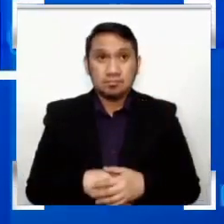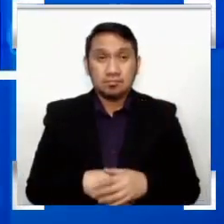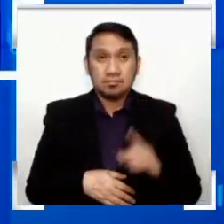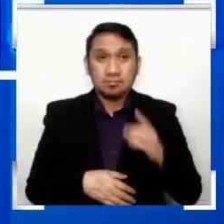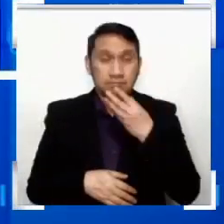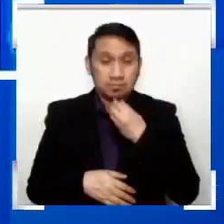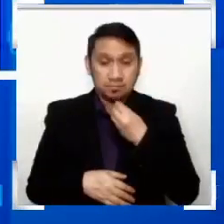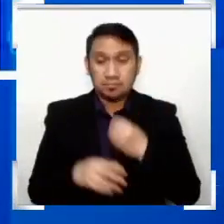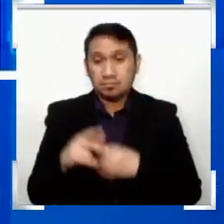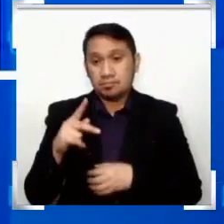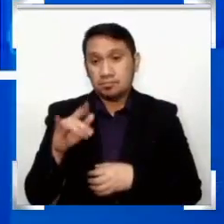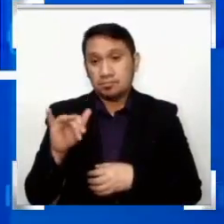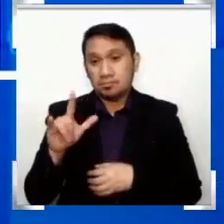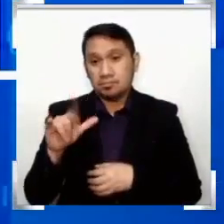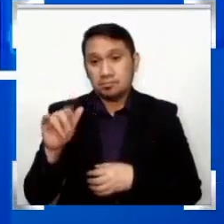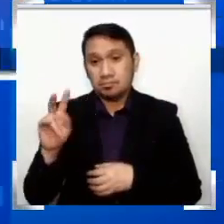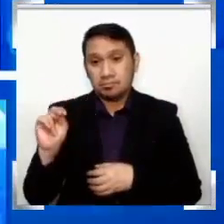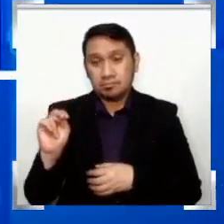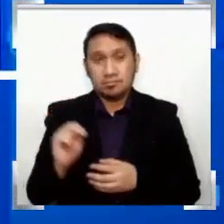Kaylin Alcantara.